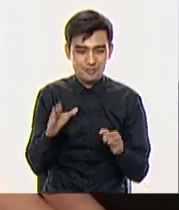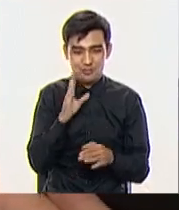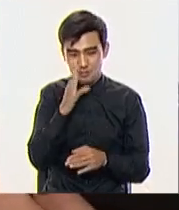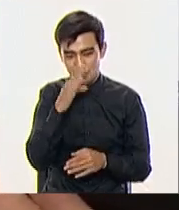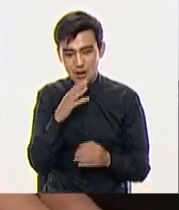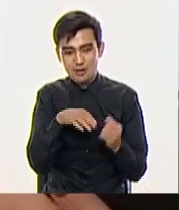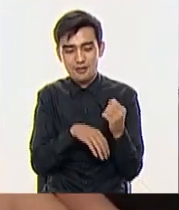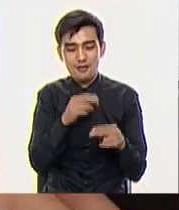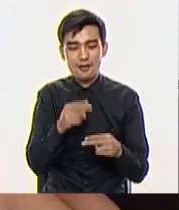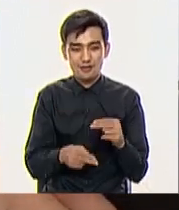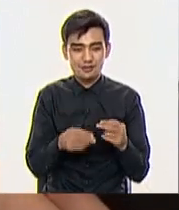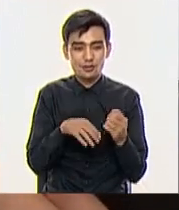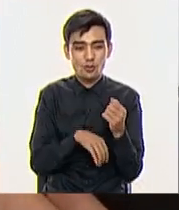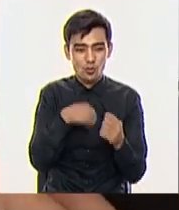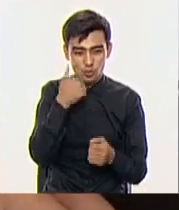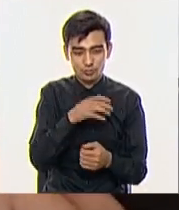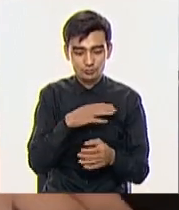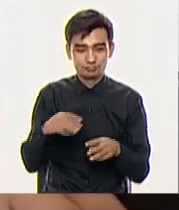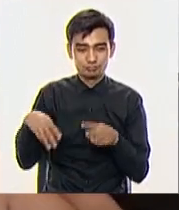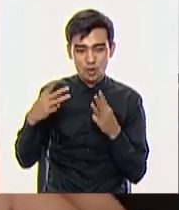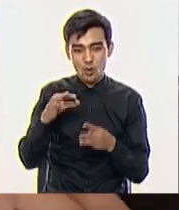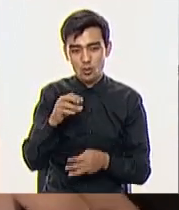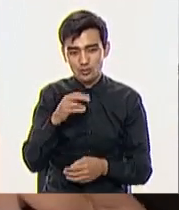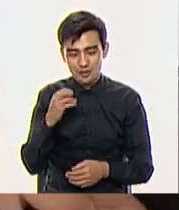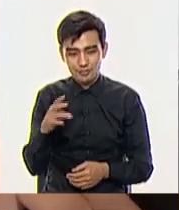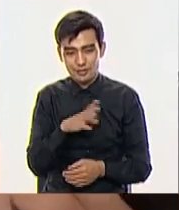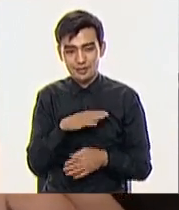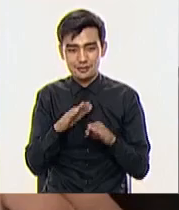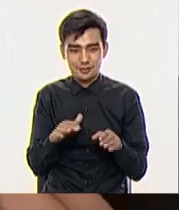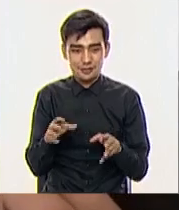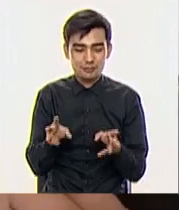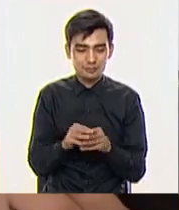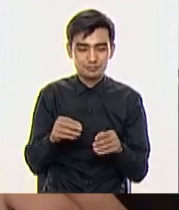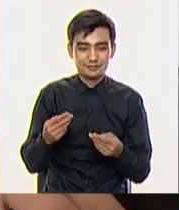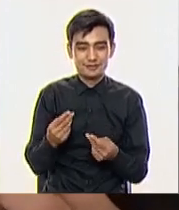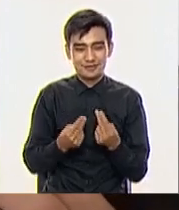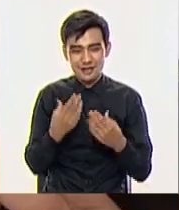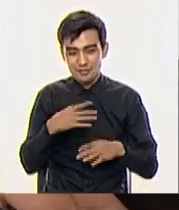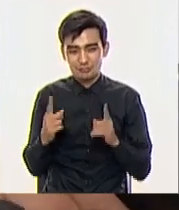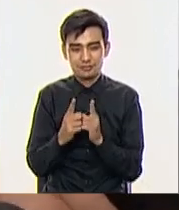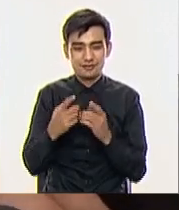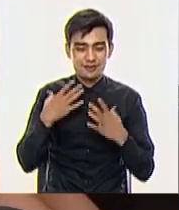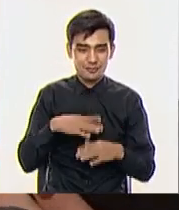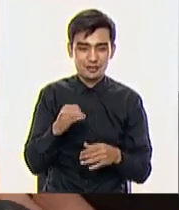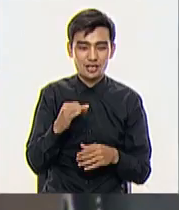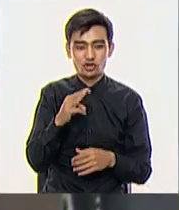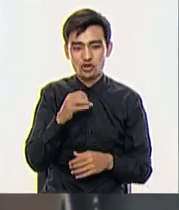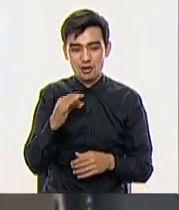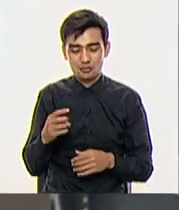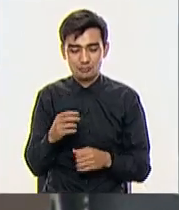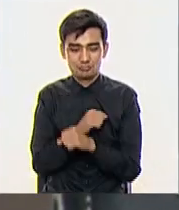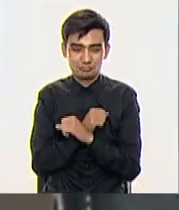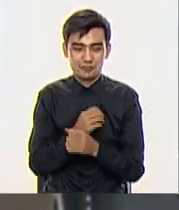аяғында бір-бірімен енді онлайн сабақ болғаннан кейін балалар көп бір-бірін көрмеді. Сонымен балаларды жай Шарынға демалсын деп шақырылған.